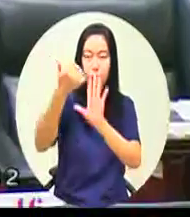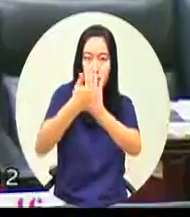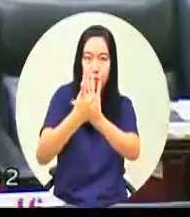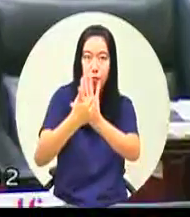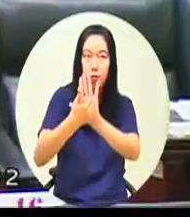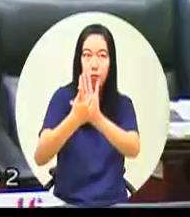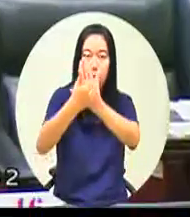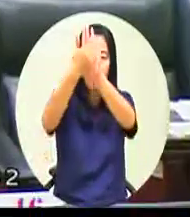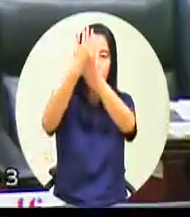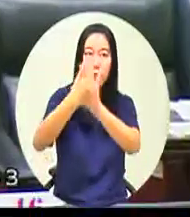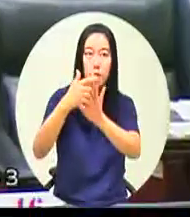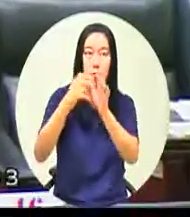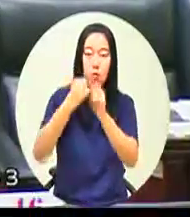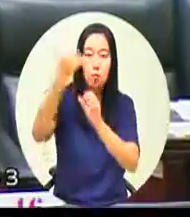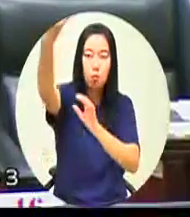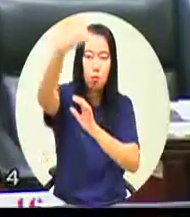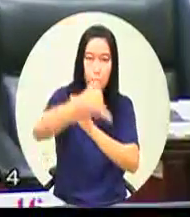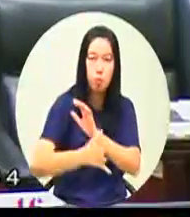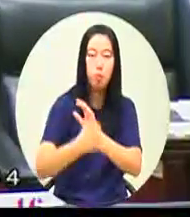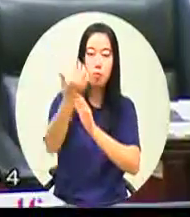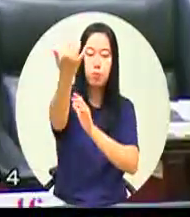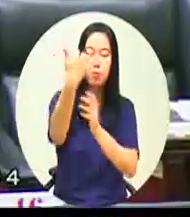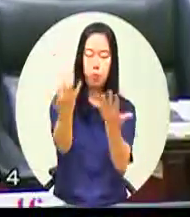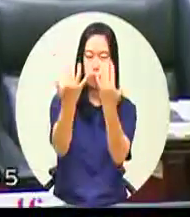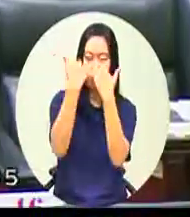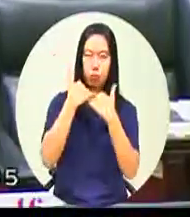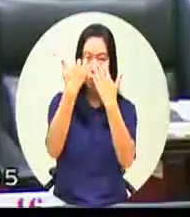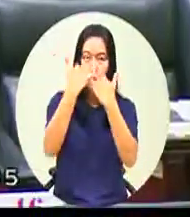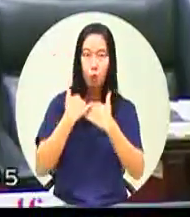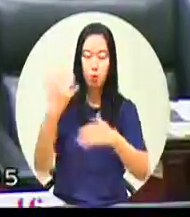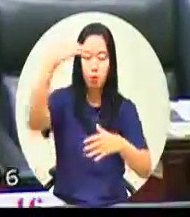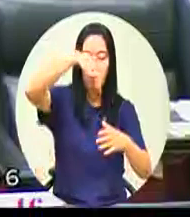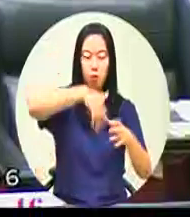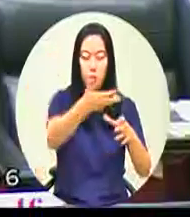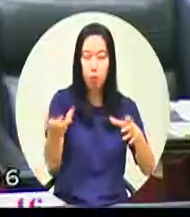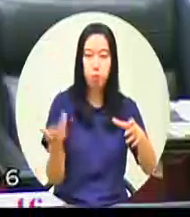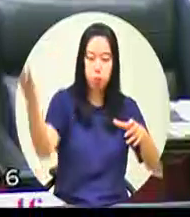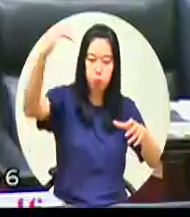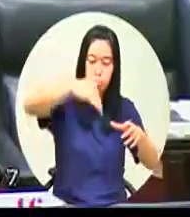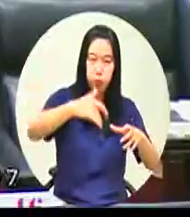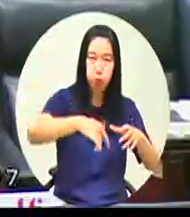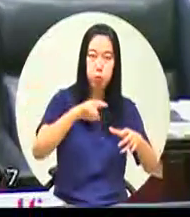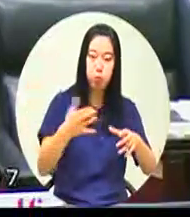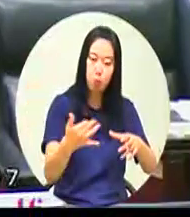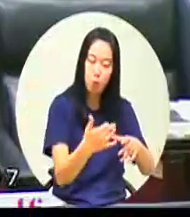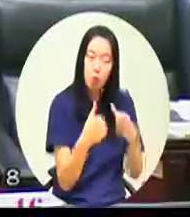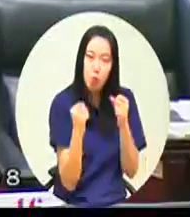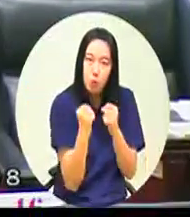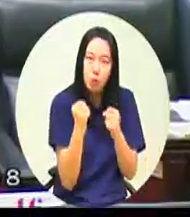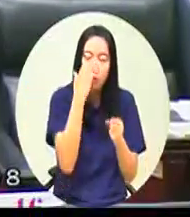就是炸迄冷风，莫用对迄落水落吼，啊，鱼也着较冷， 是 因为。